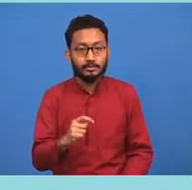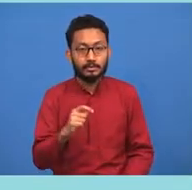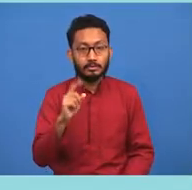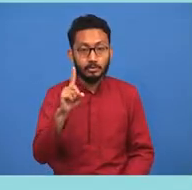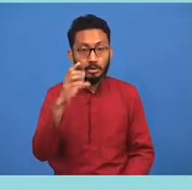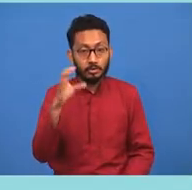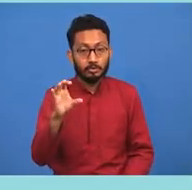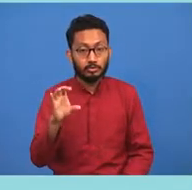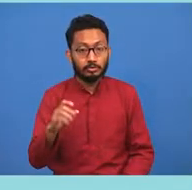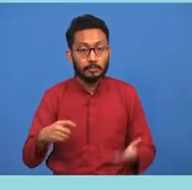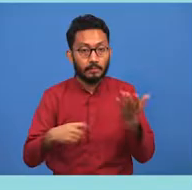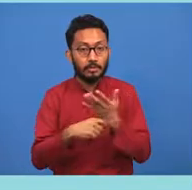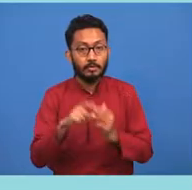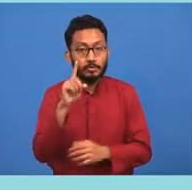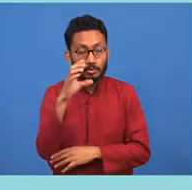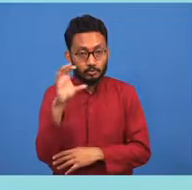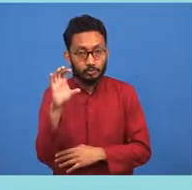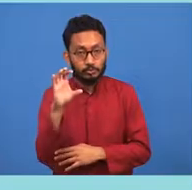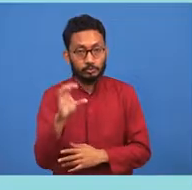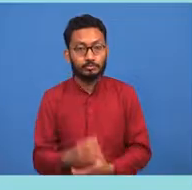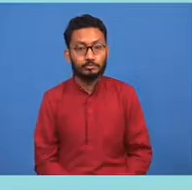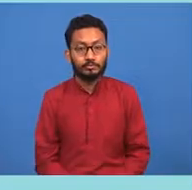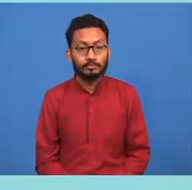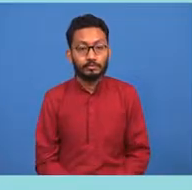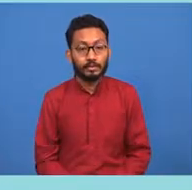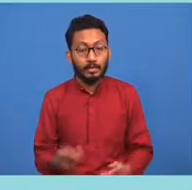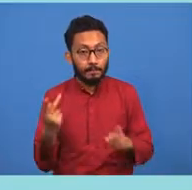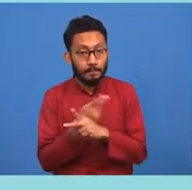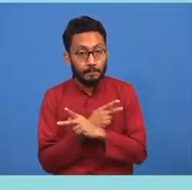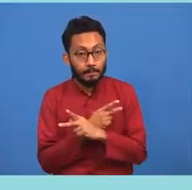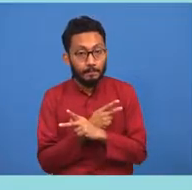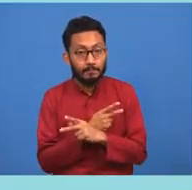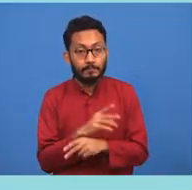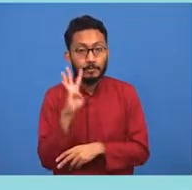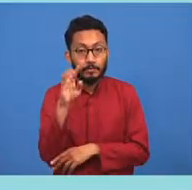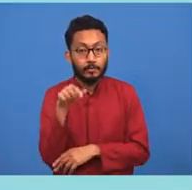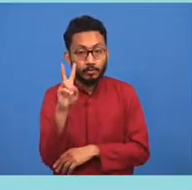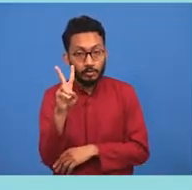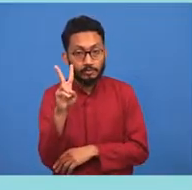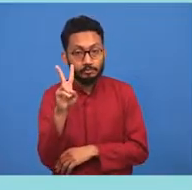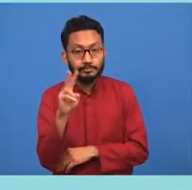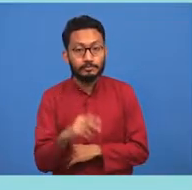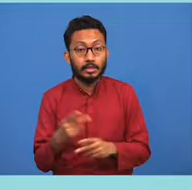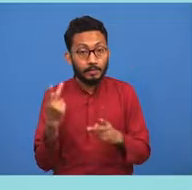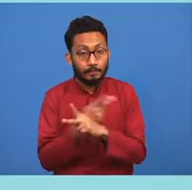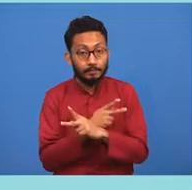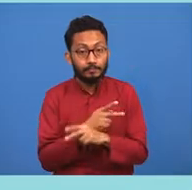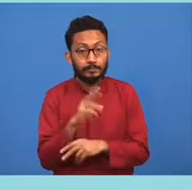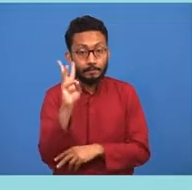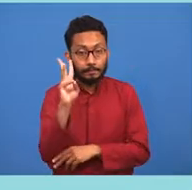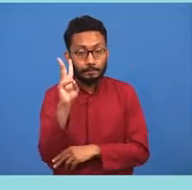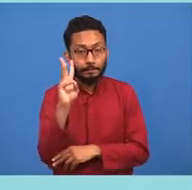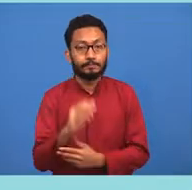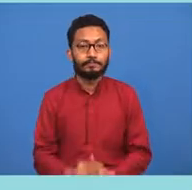100 tambah 100 darab 4.2 darab 6